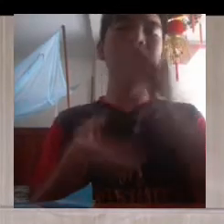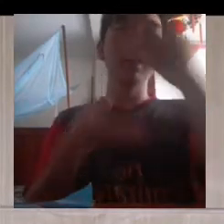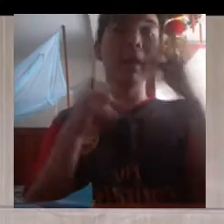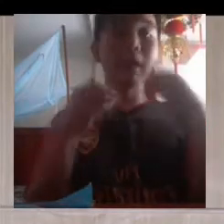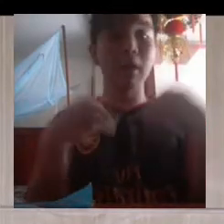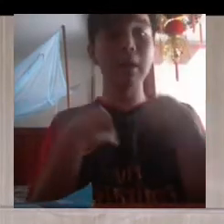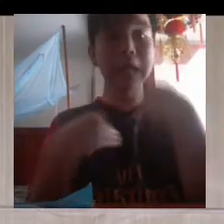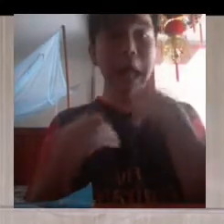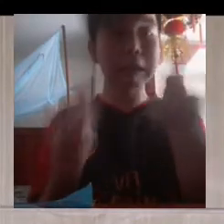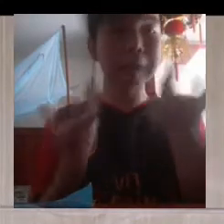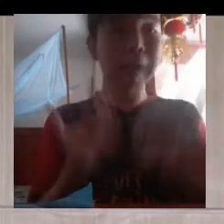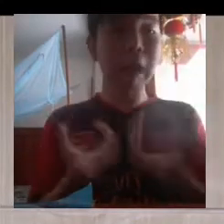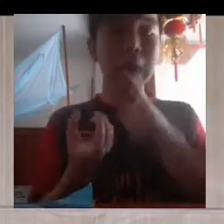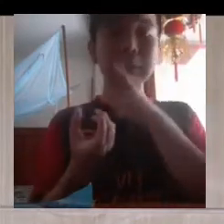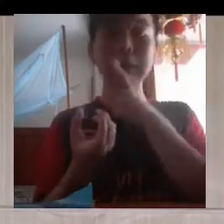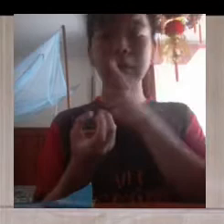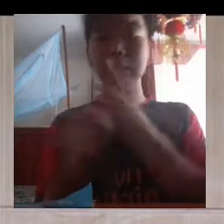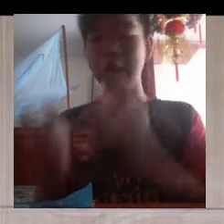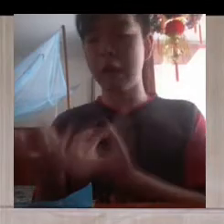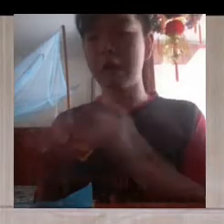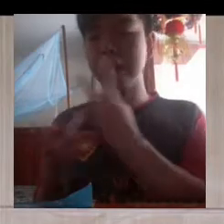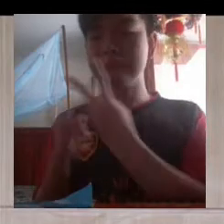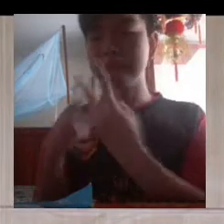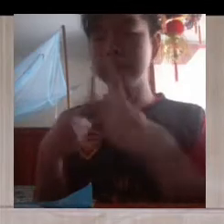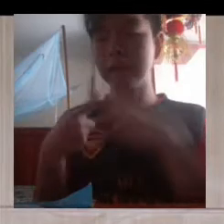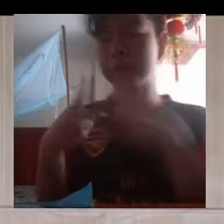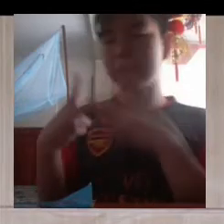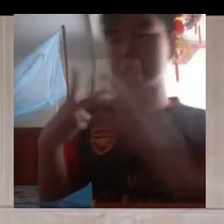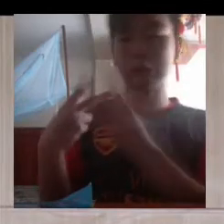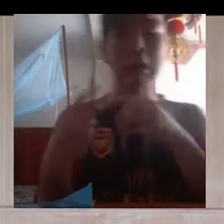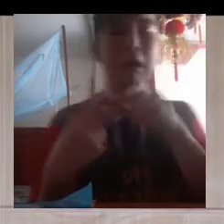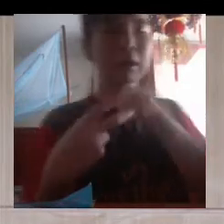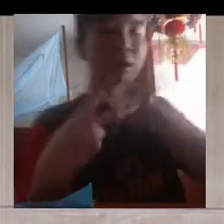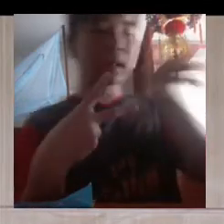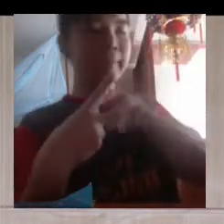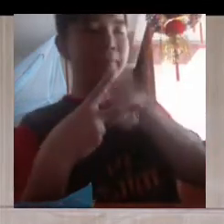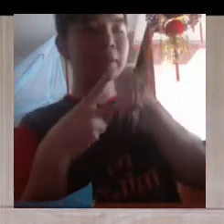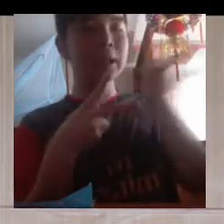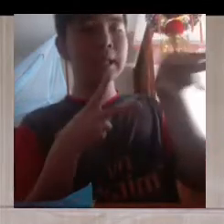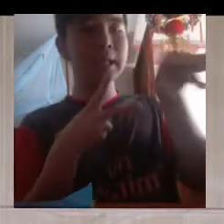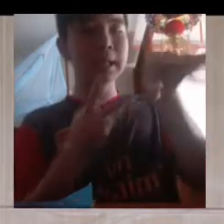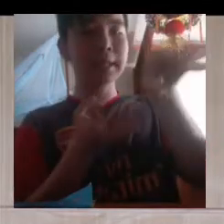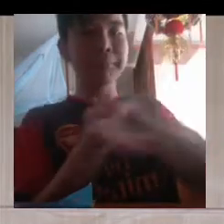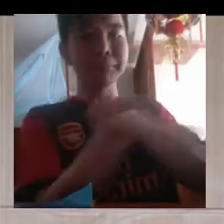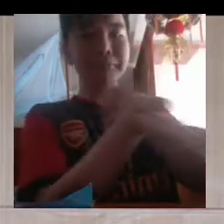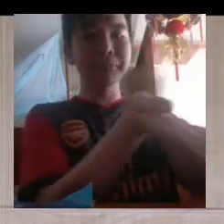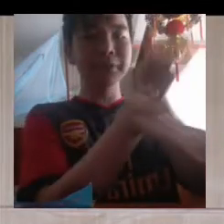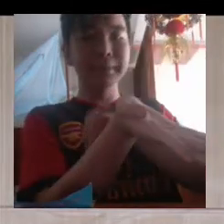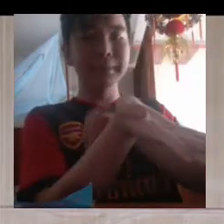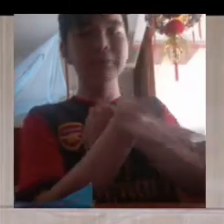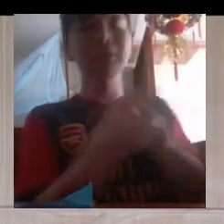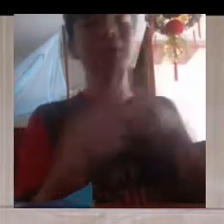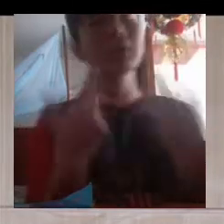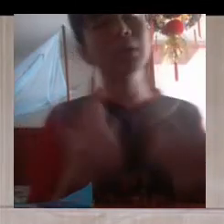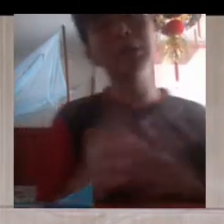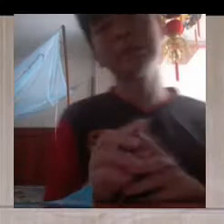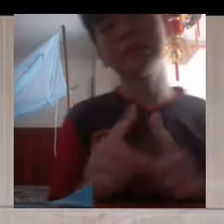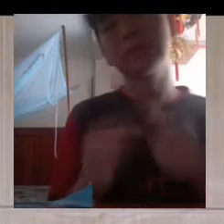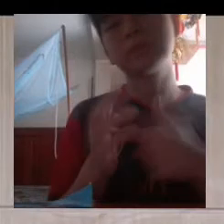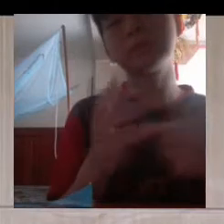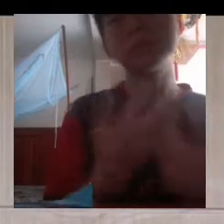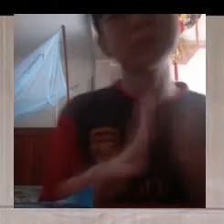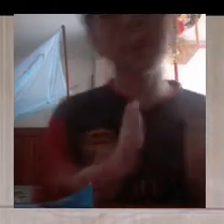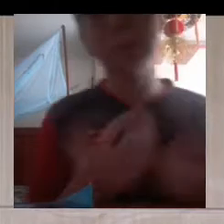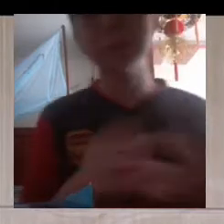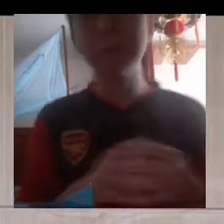nữa, mà đề nghị cử nhân viên trực tiếp xuống ngồi ở đó theo dõi, và đặc biệt là các nhân viên y tế khi mà